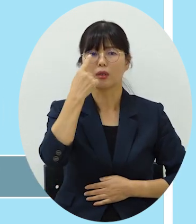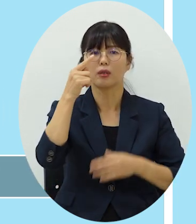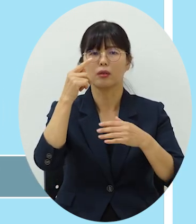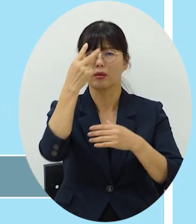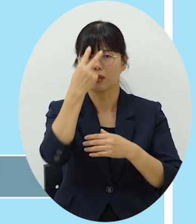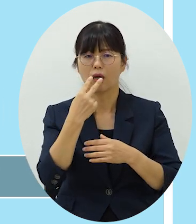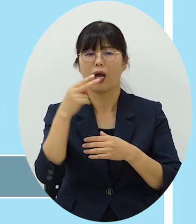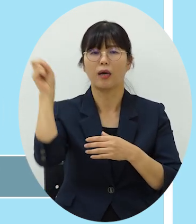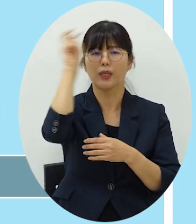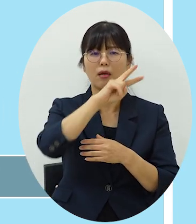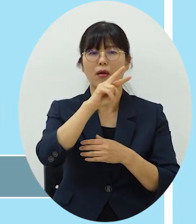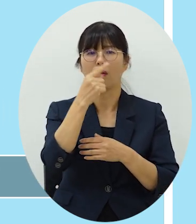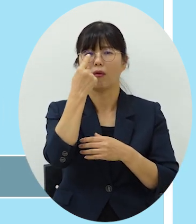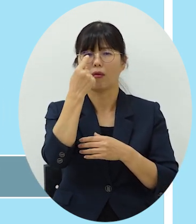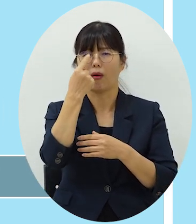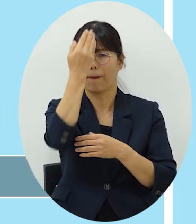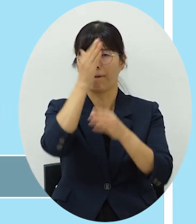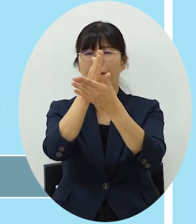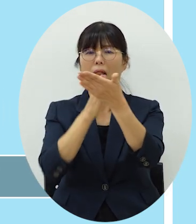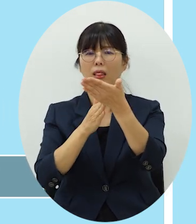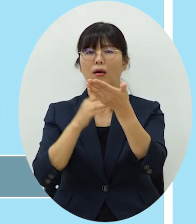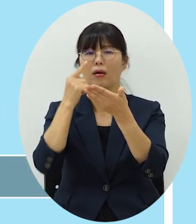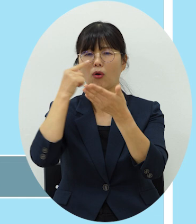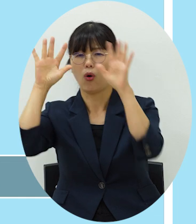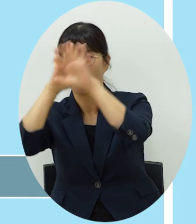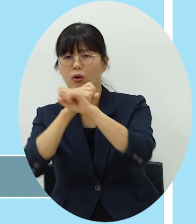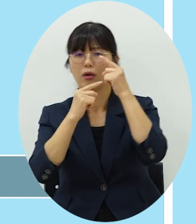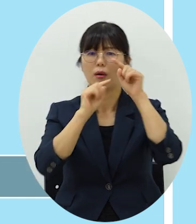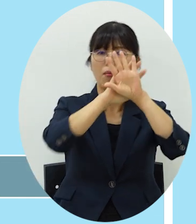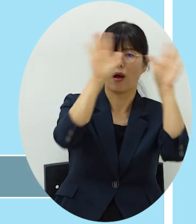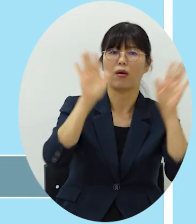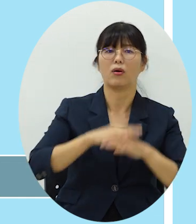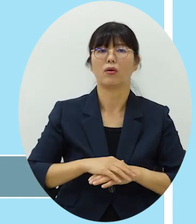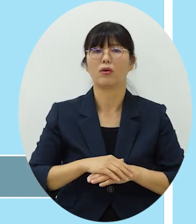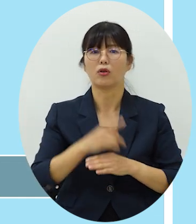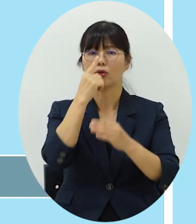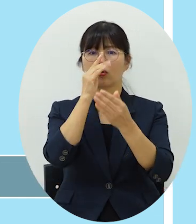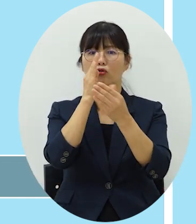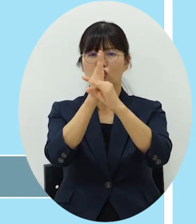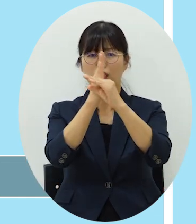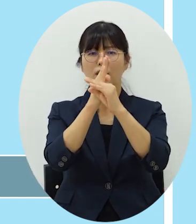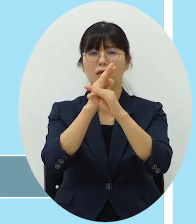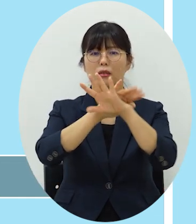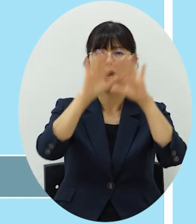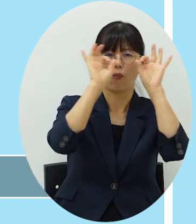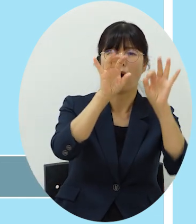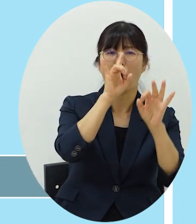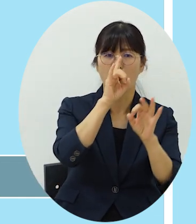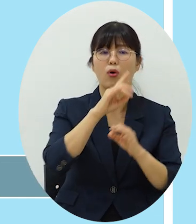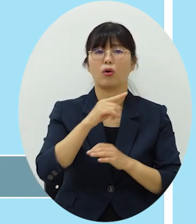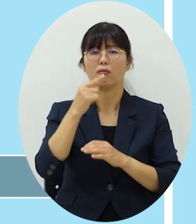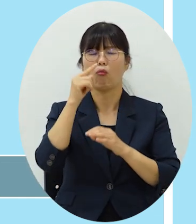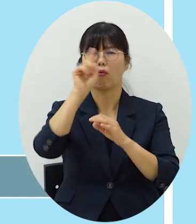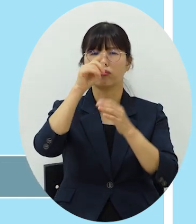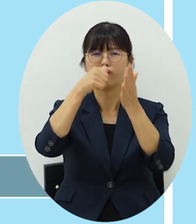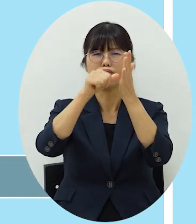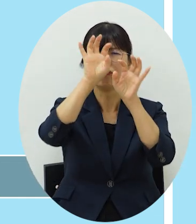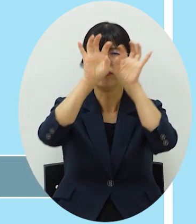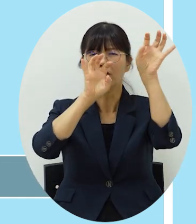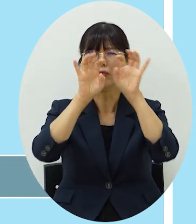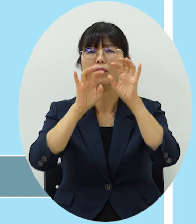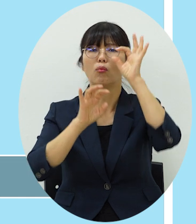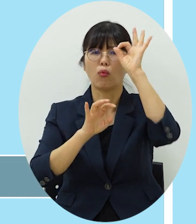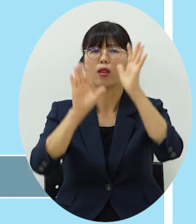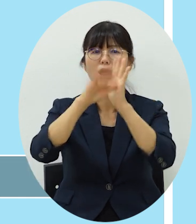장애, 갑자기 시야의 절반이 캄캄해지며 반쪽만 보이거나 중심이 잘 보이지 않을 수 있고, 물체가 두 개로 겹쳐 보이는